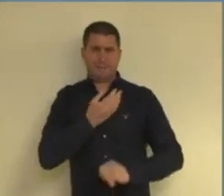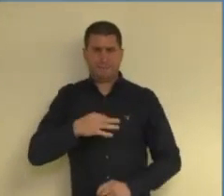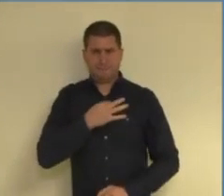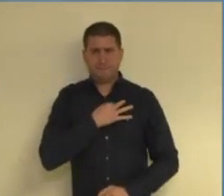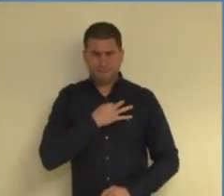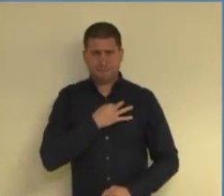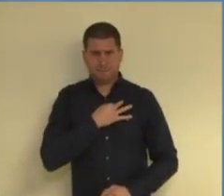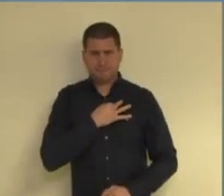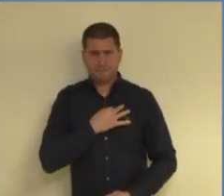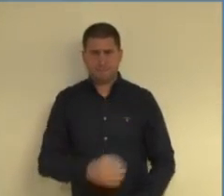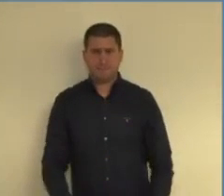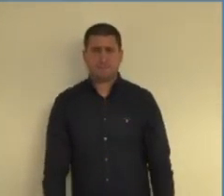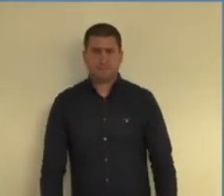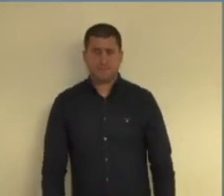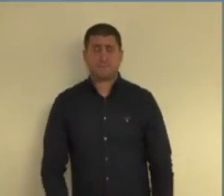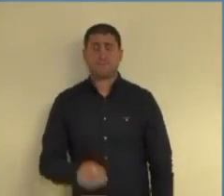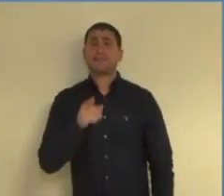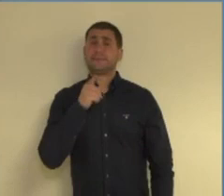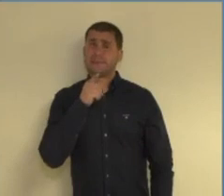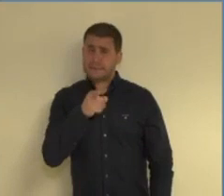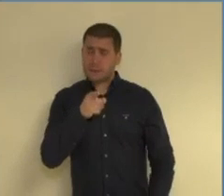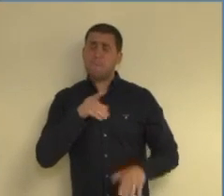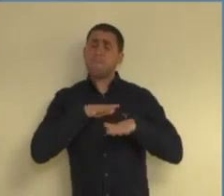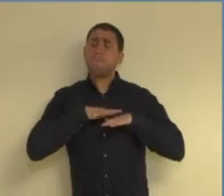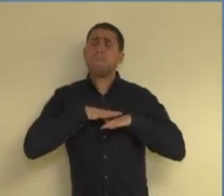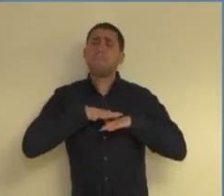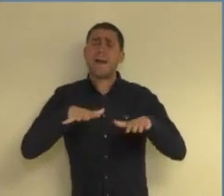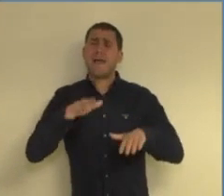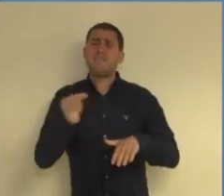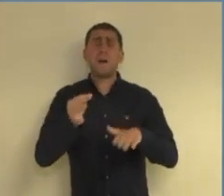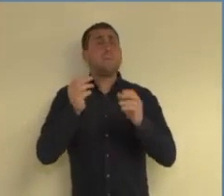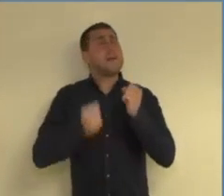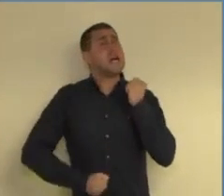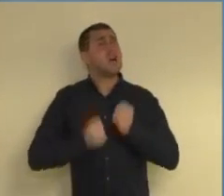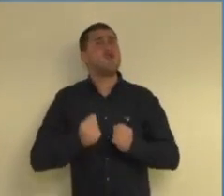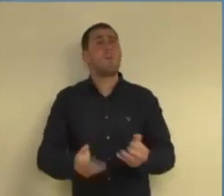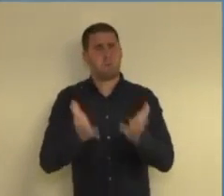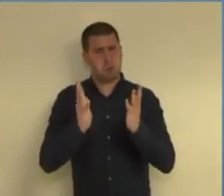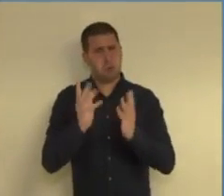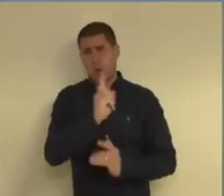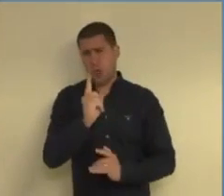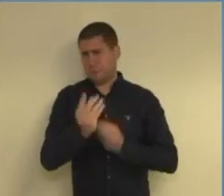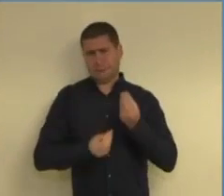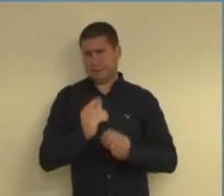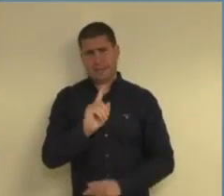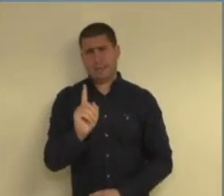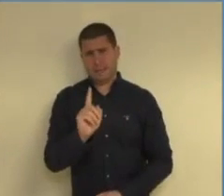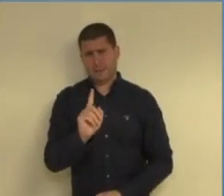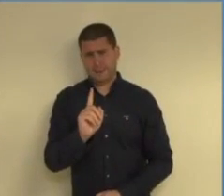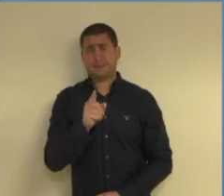וזו מגפה באמת קשה. זה לא משחק ילדים,